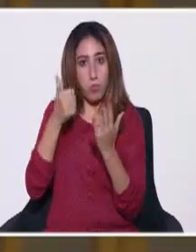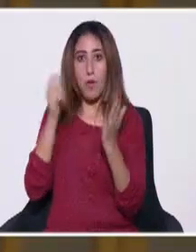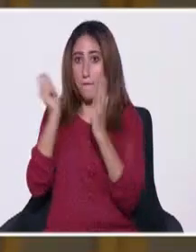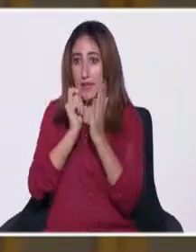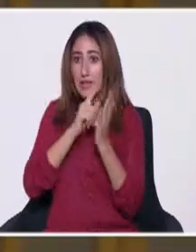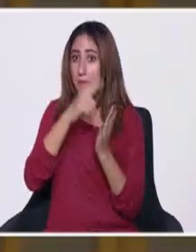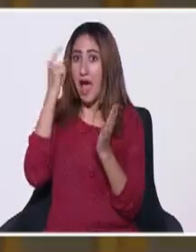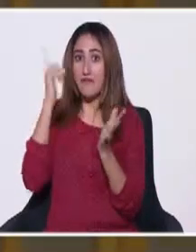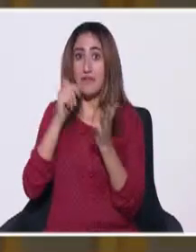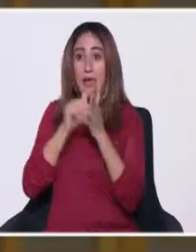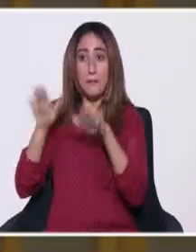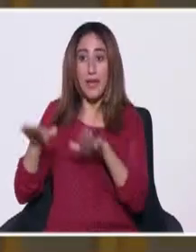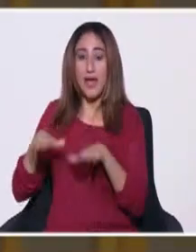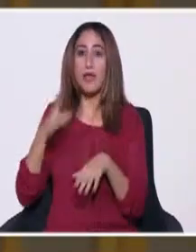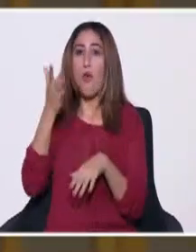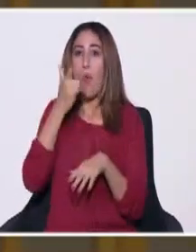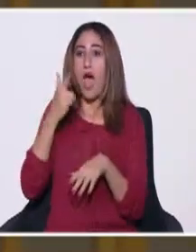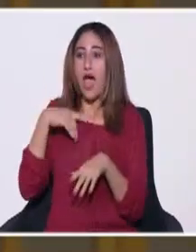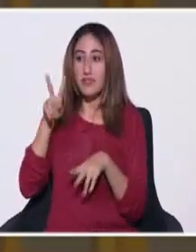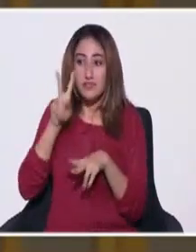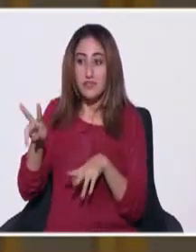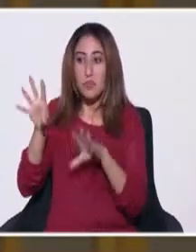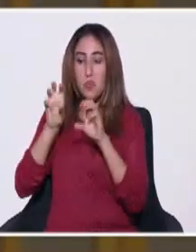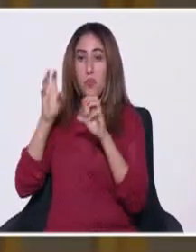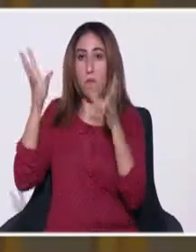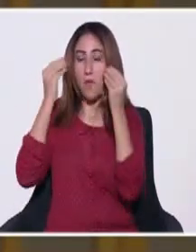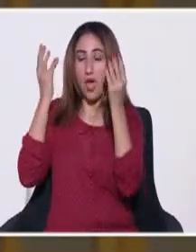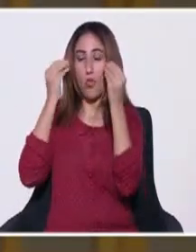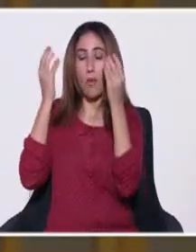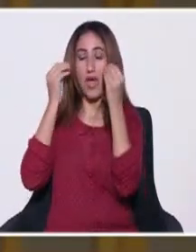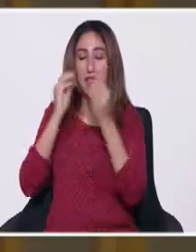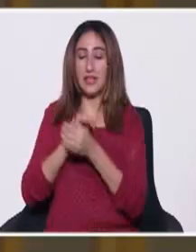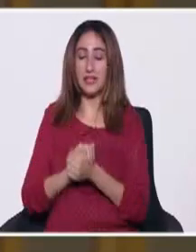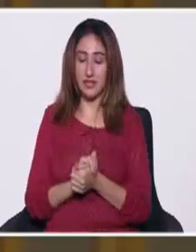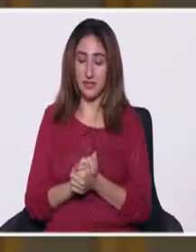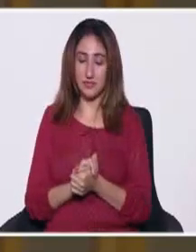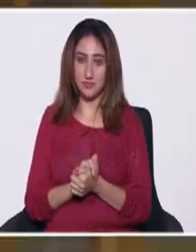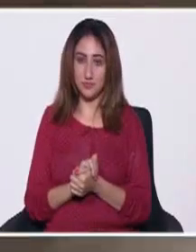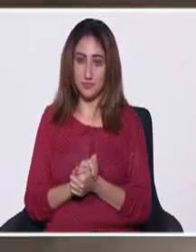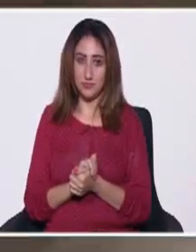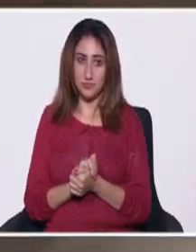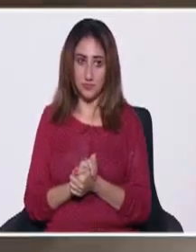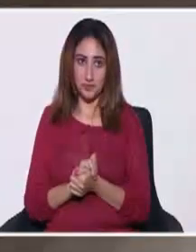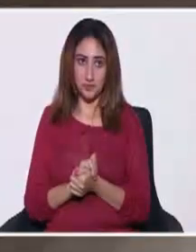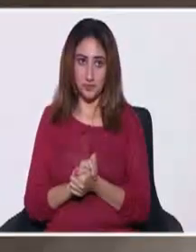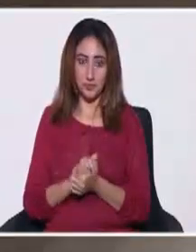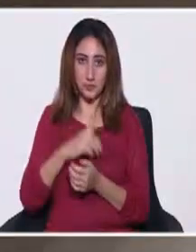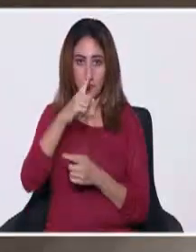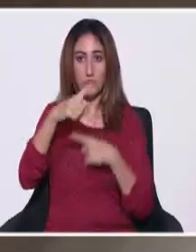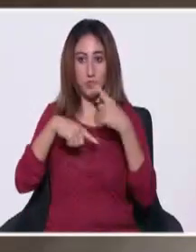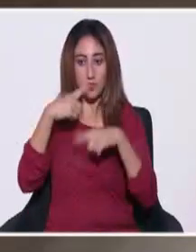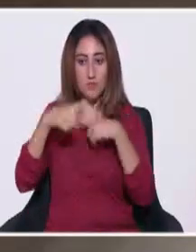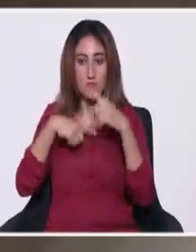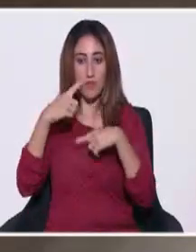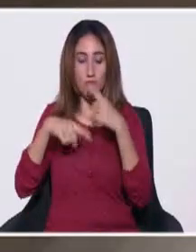انا اتعلمت الحاجات دي؟ من خلال اخواتي وهم بيتعلموا جنبي وكده. فبس خدت بقى من بعدها بقى بدات